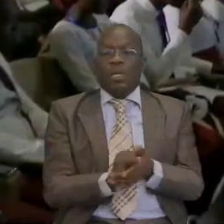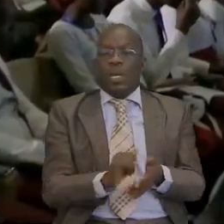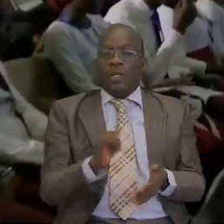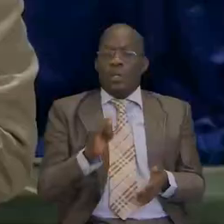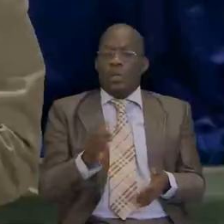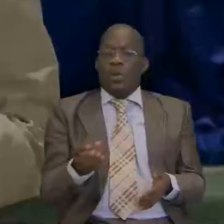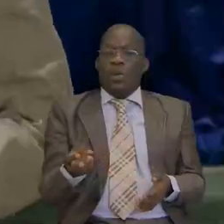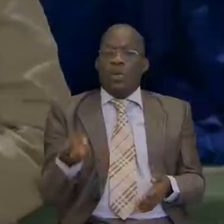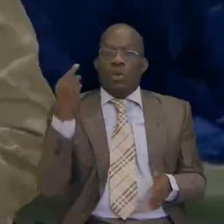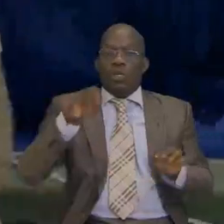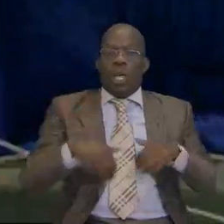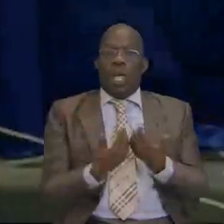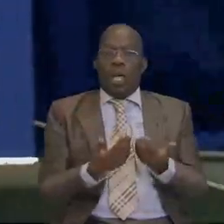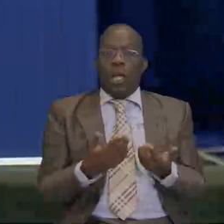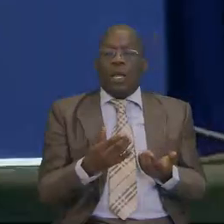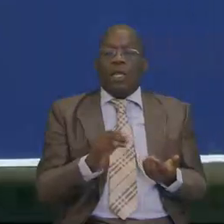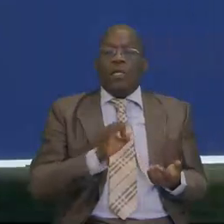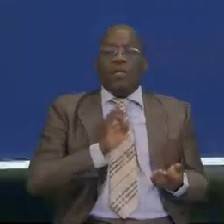c'est ce que je ressentais il y a des années.